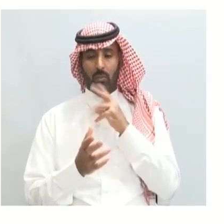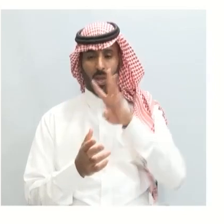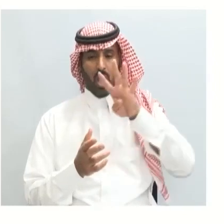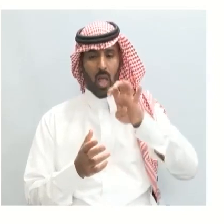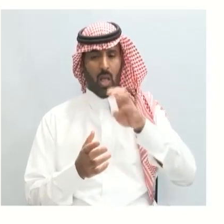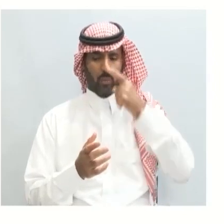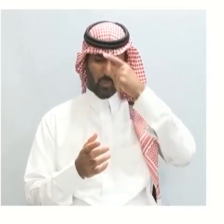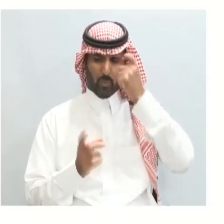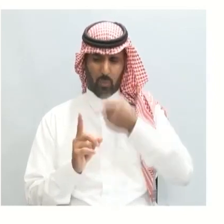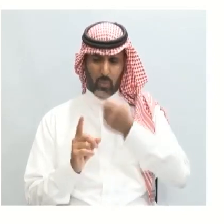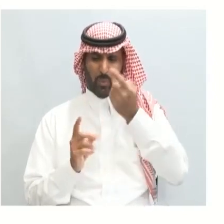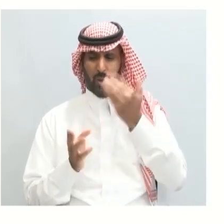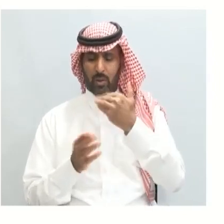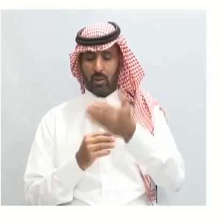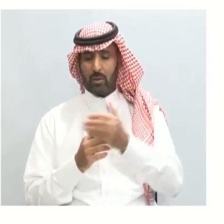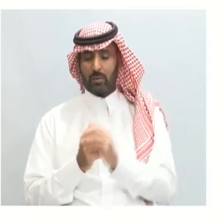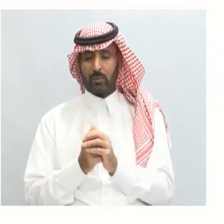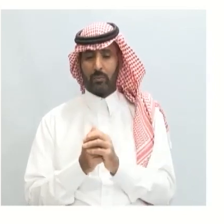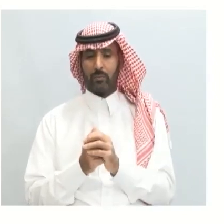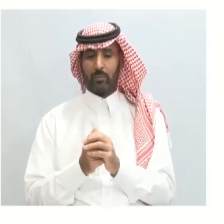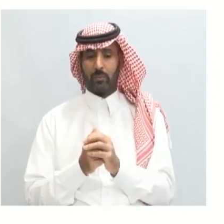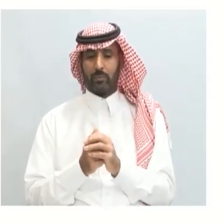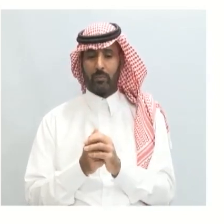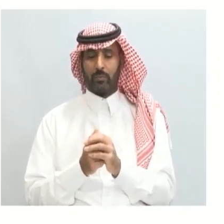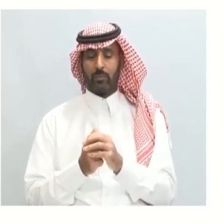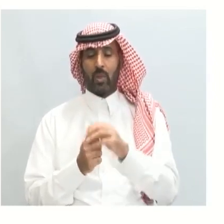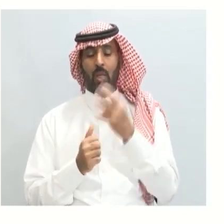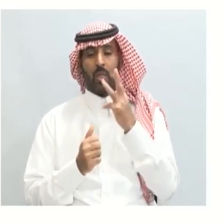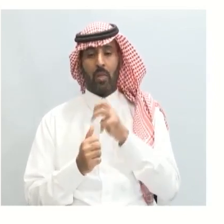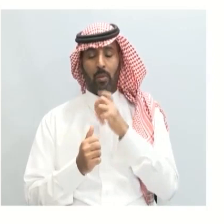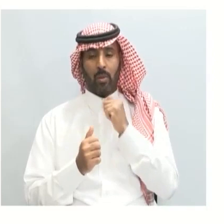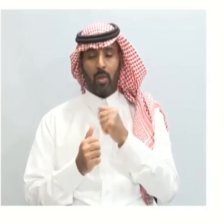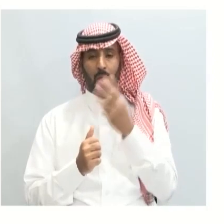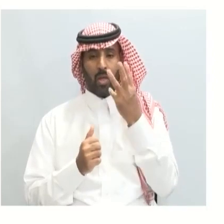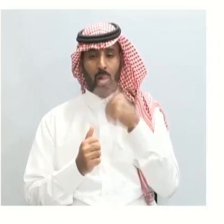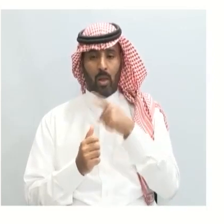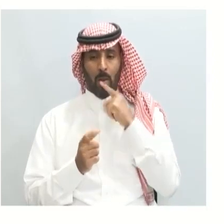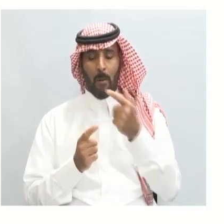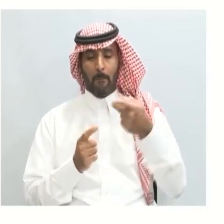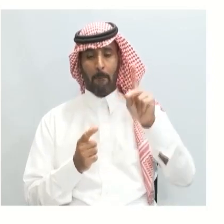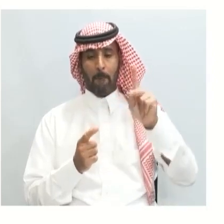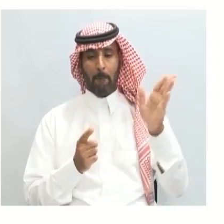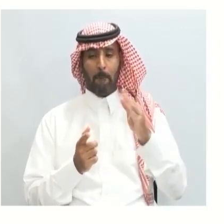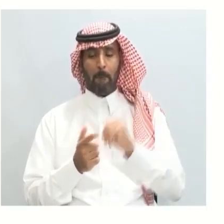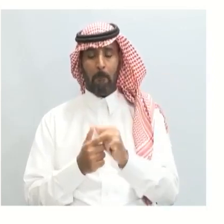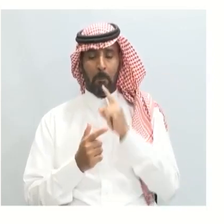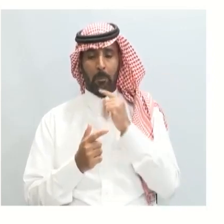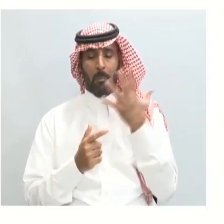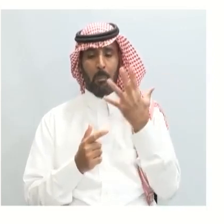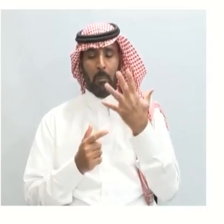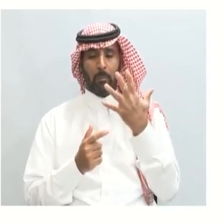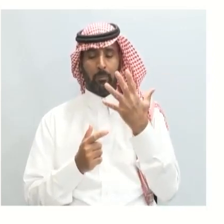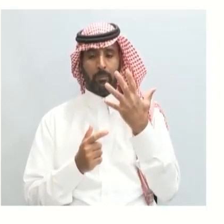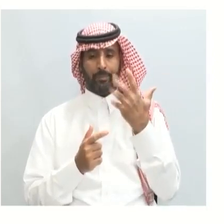الاولى 40 ئ 273 سيعطيني 313 بالكلفن ودرجه الحراره الثانيه ايضا 75